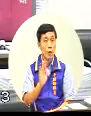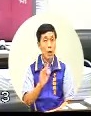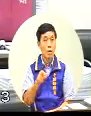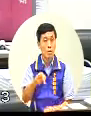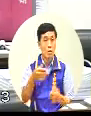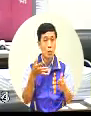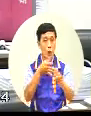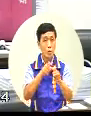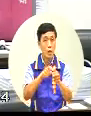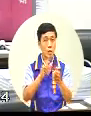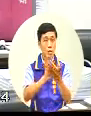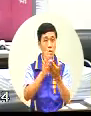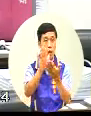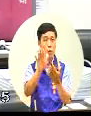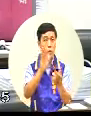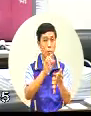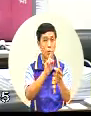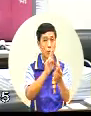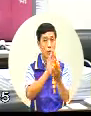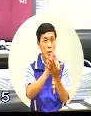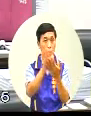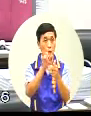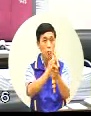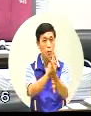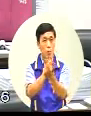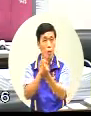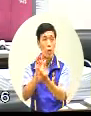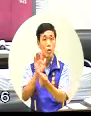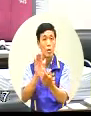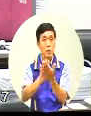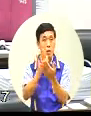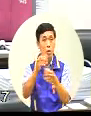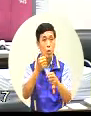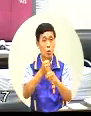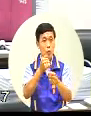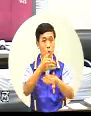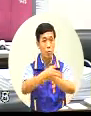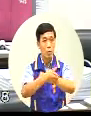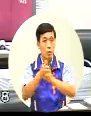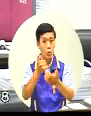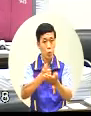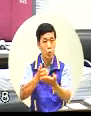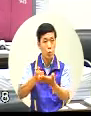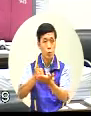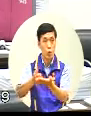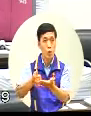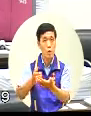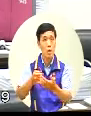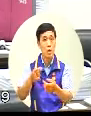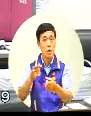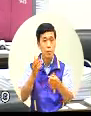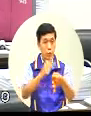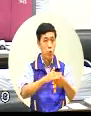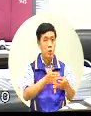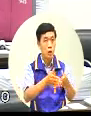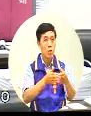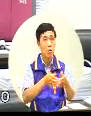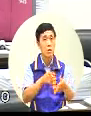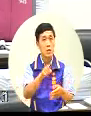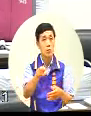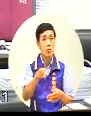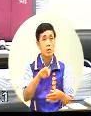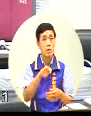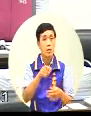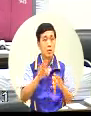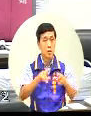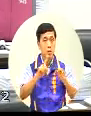题以后还是会遇到啊。你也别啊，一直退休，一直退休，你到尾嘛是该补嘛。我、啊、你们有没有先预期起来放说哦？你